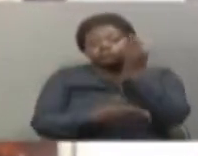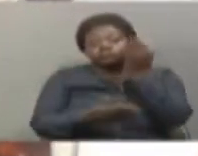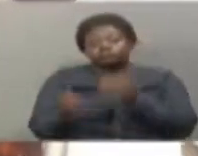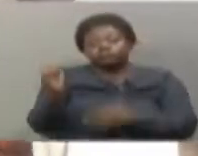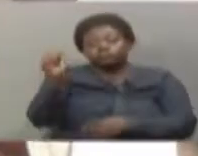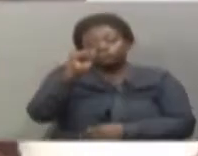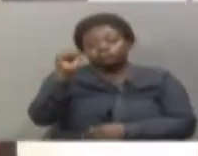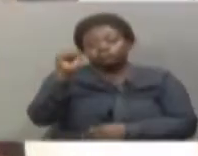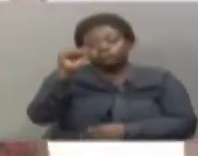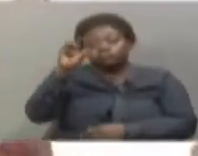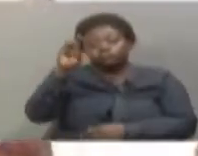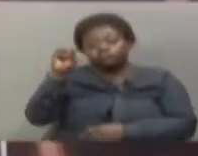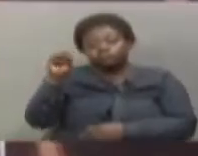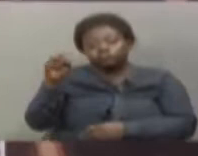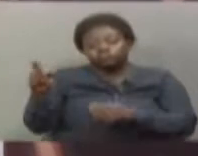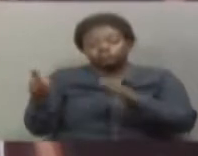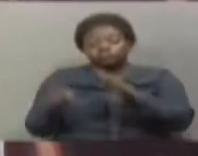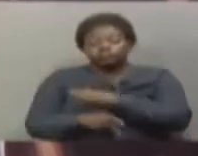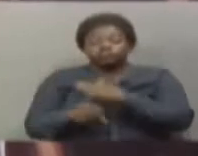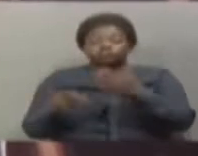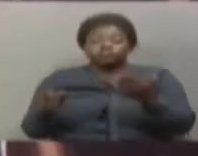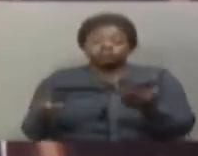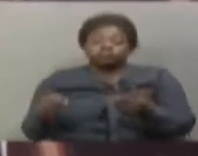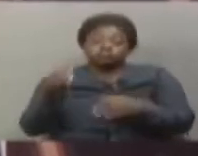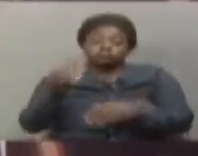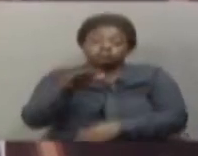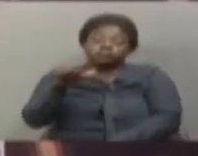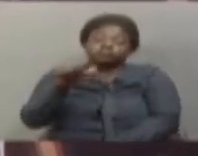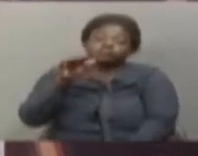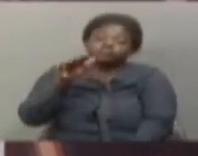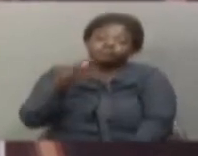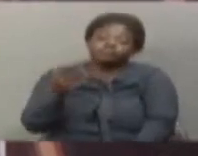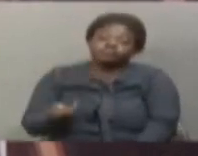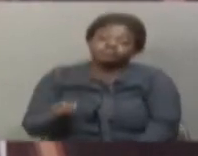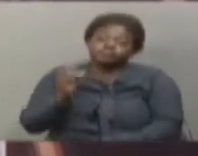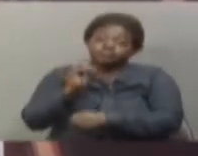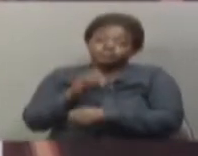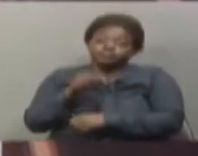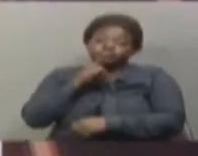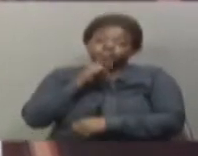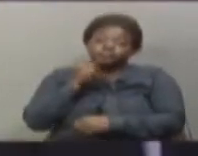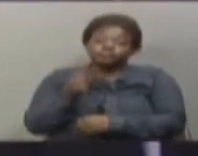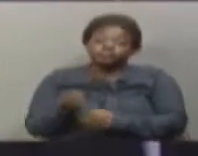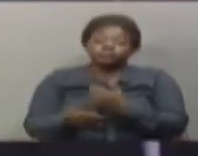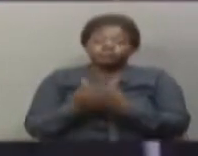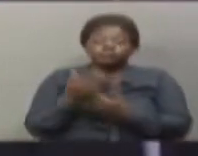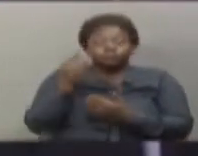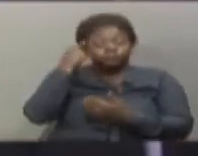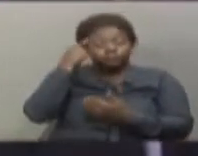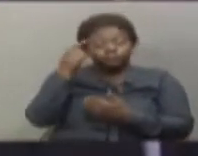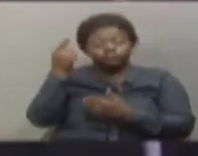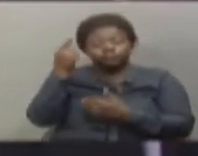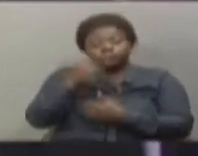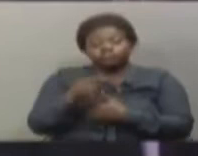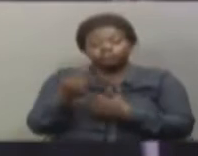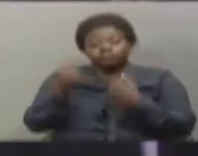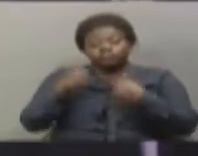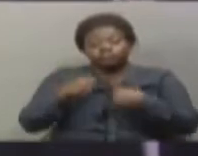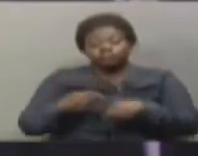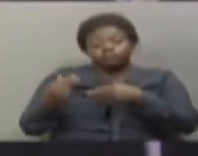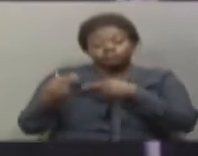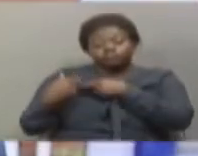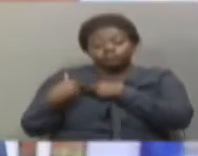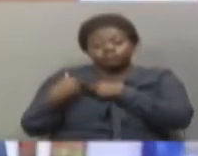Kasirye amyuka ssentebe wa Fathers Union busumba bw'Empererwe naye akubiriza abaami nga bakuza olunaku lwabwe batuukirize